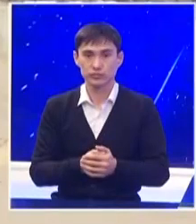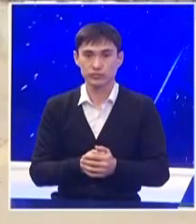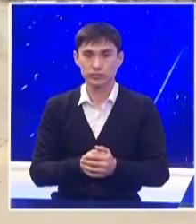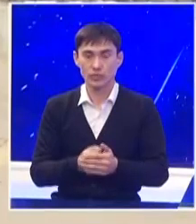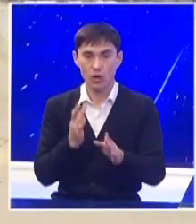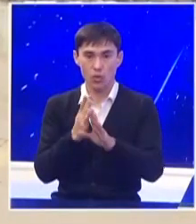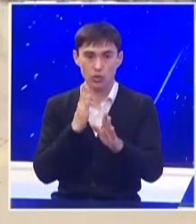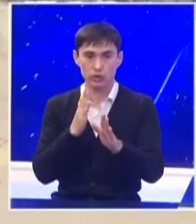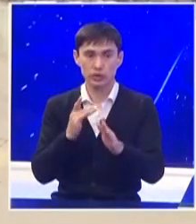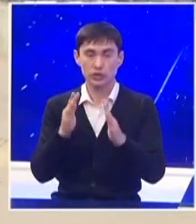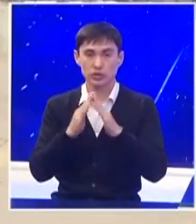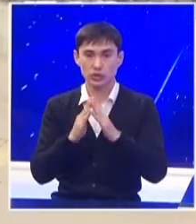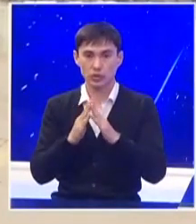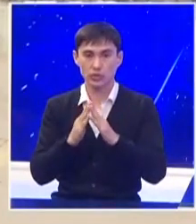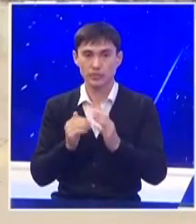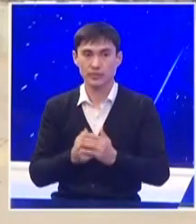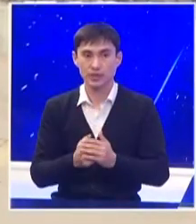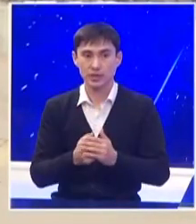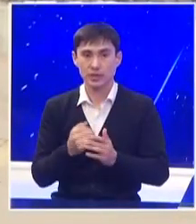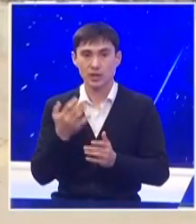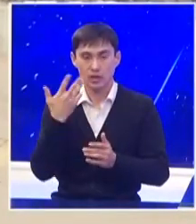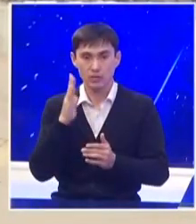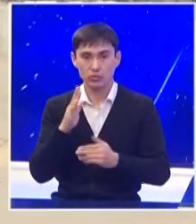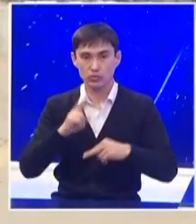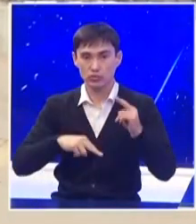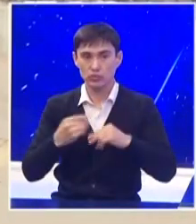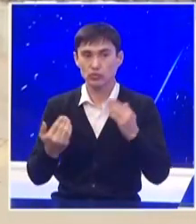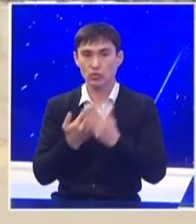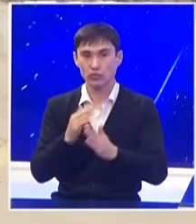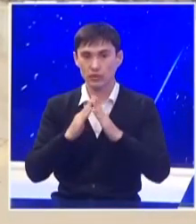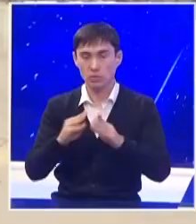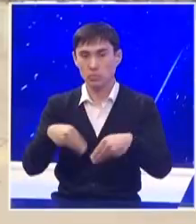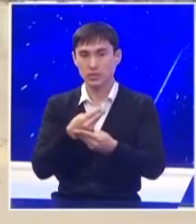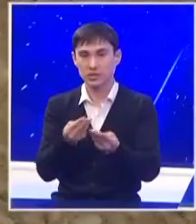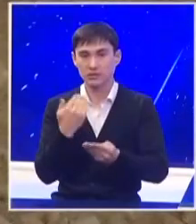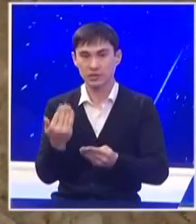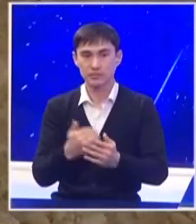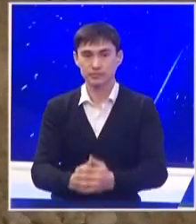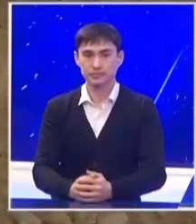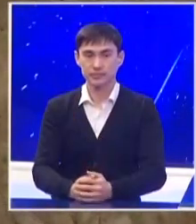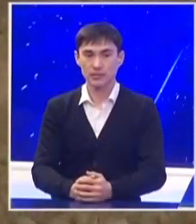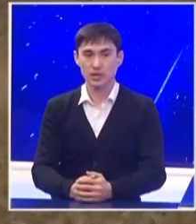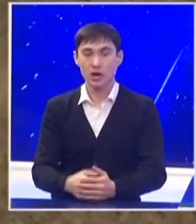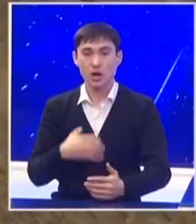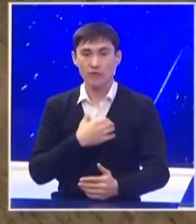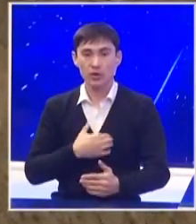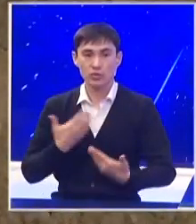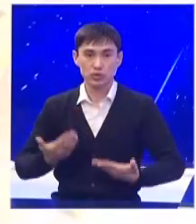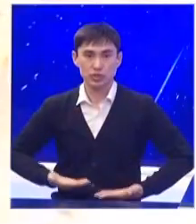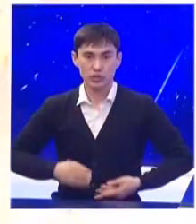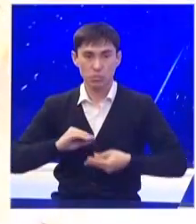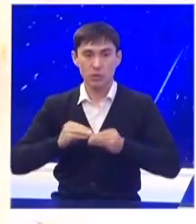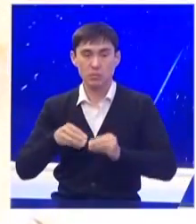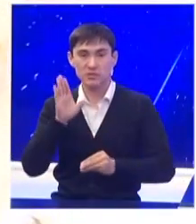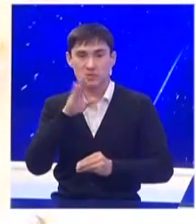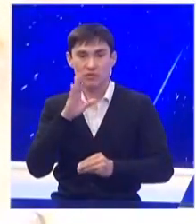ставить на очередь на жилье, и когда будут строиться новые дома, предоставлять им. Волнует жителей поселка и проблема с